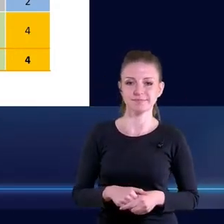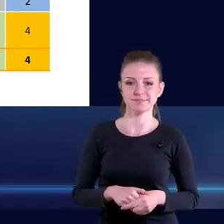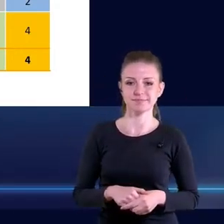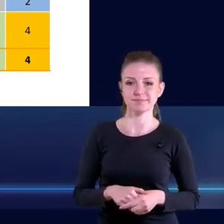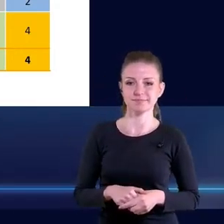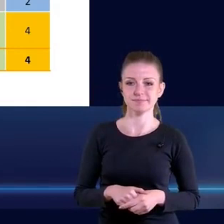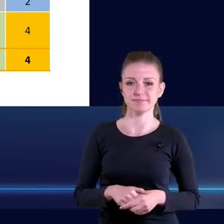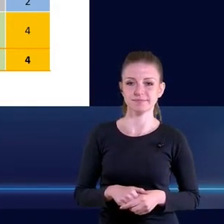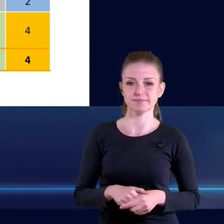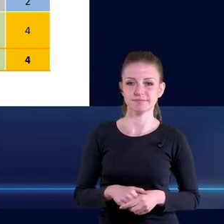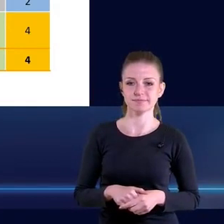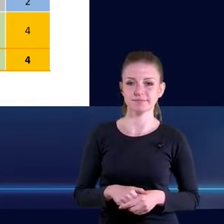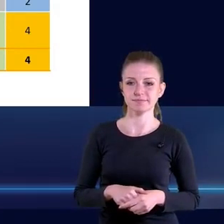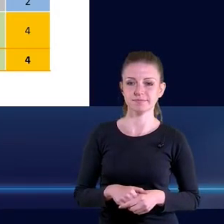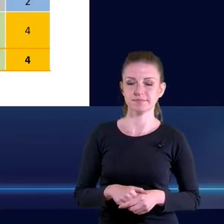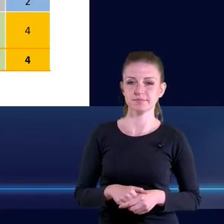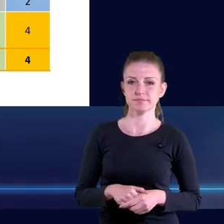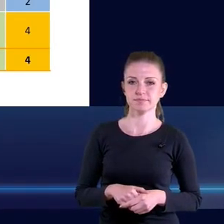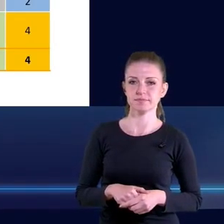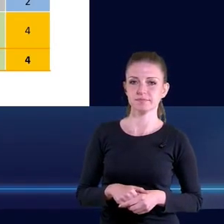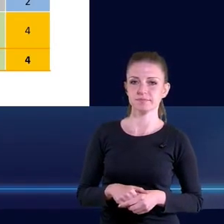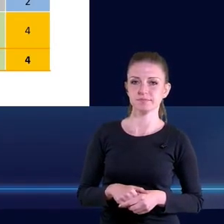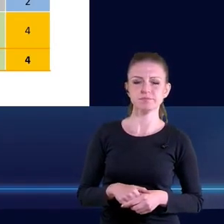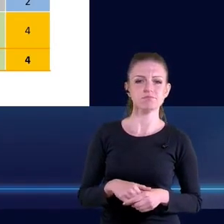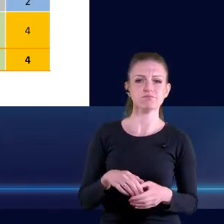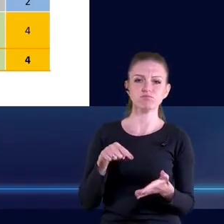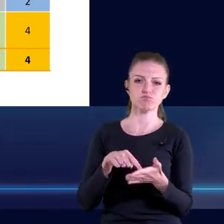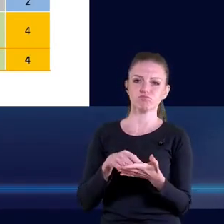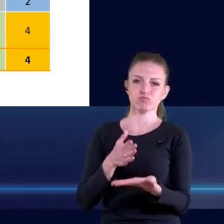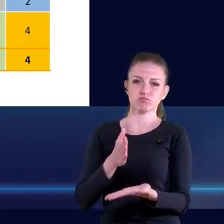instytucji i to właściwie tylko